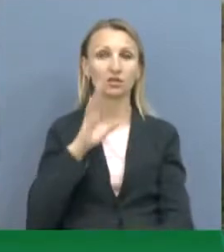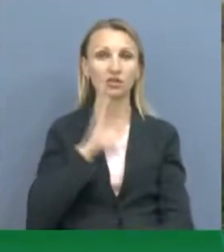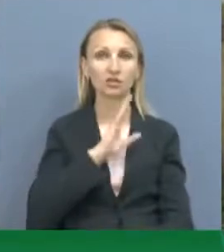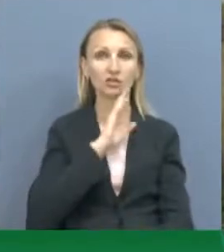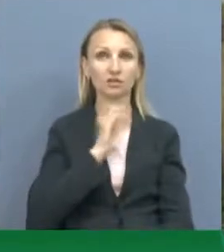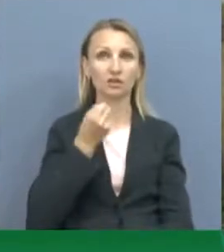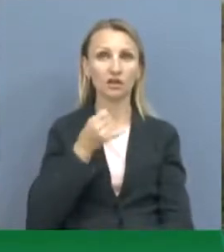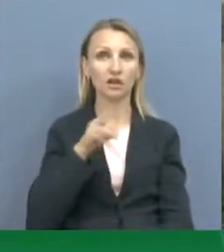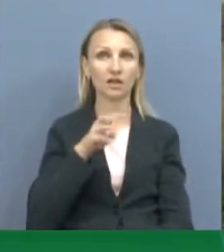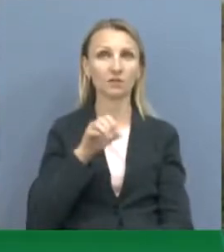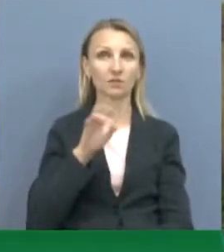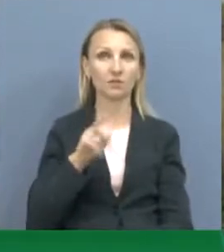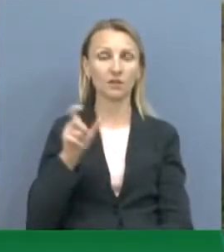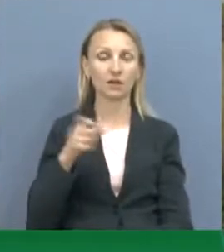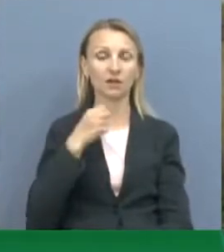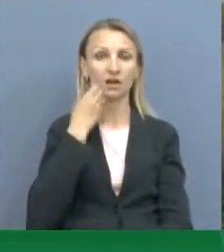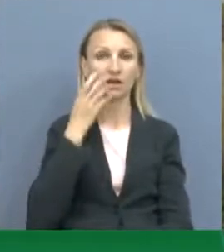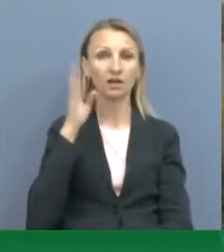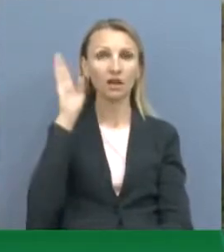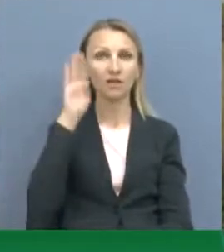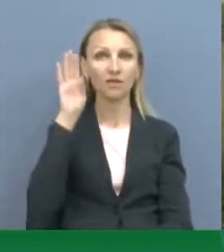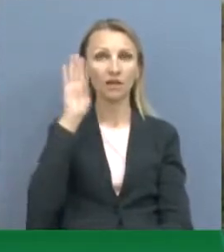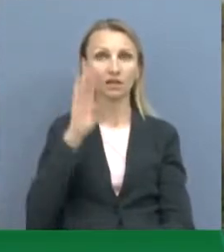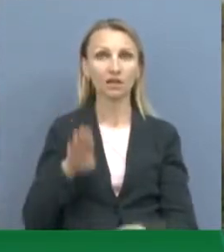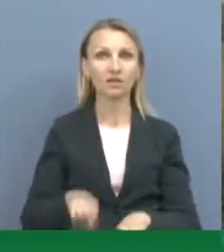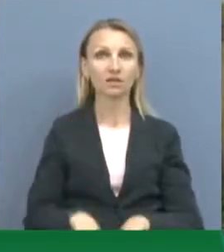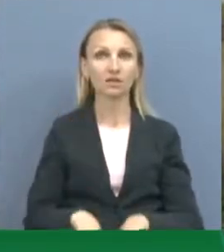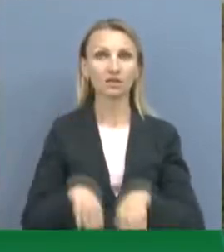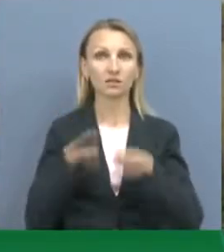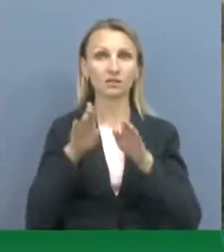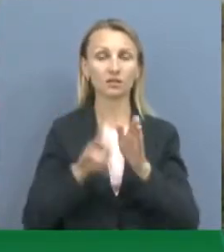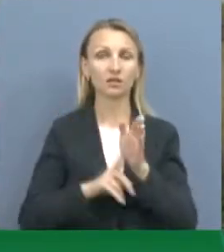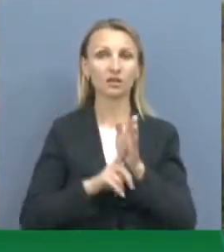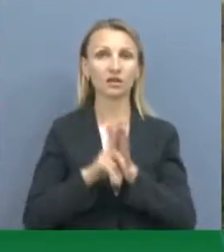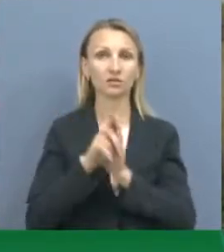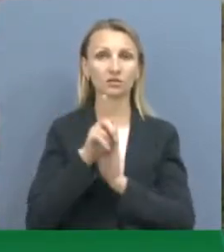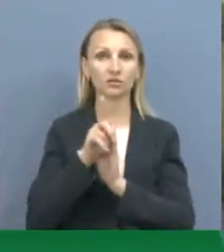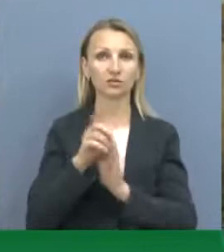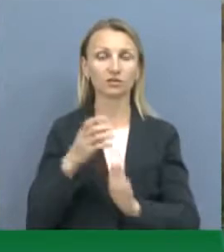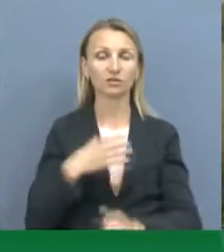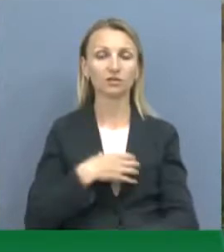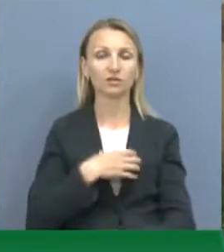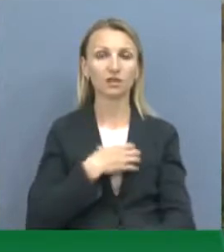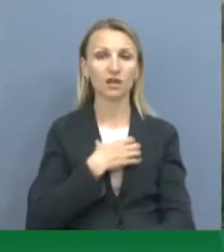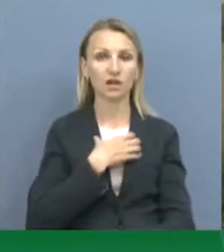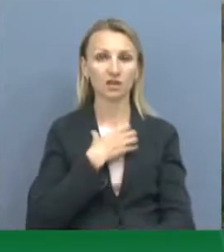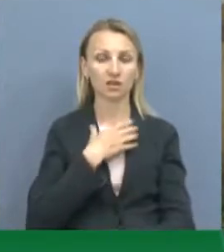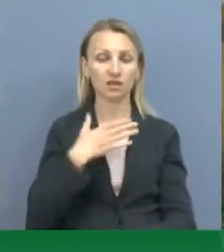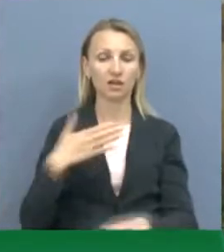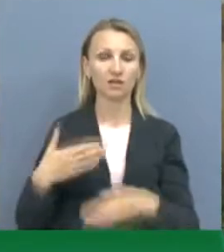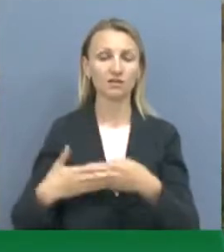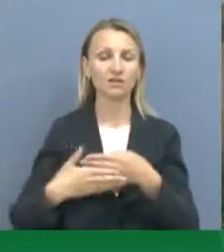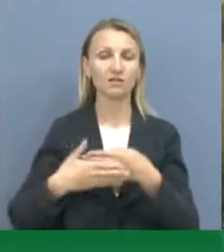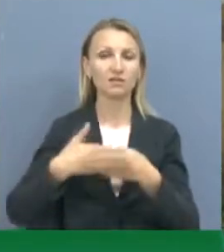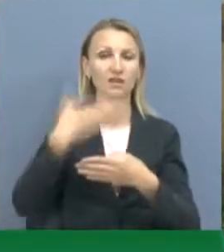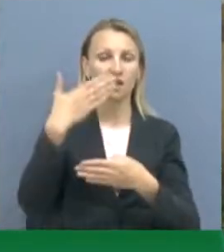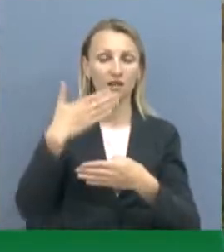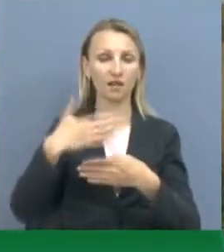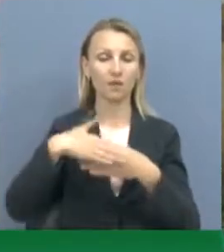Когда затопило, все после этого началось. Со стены падает,